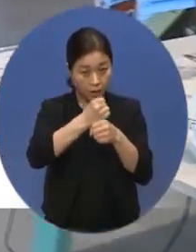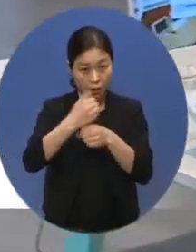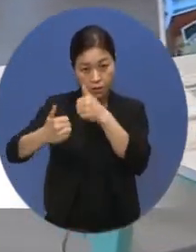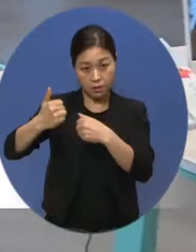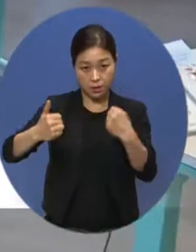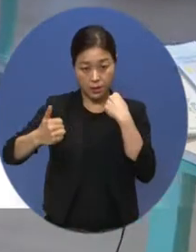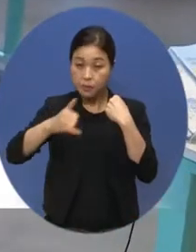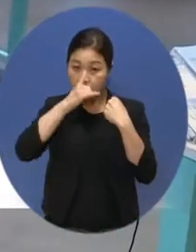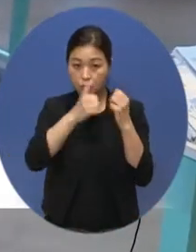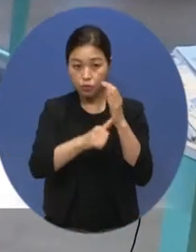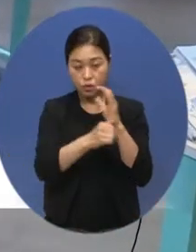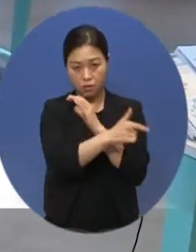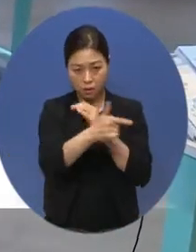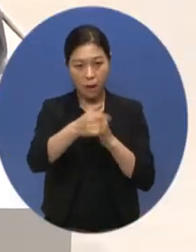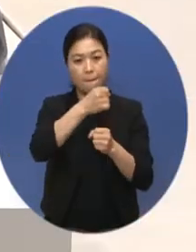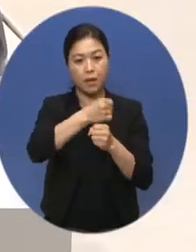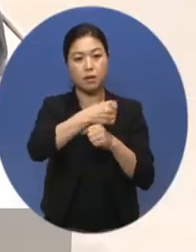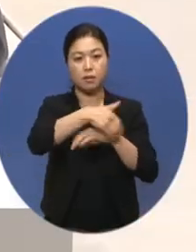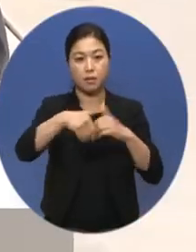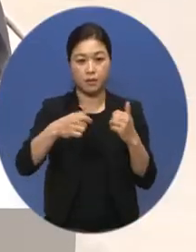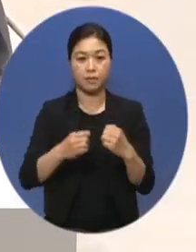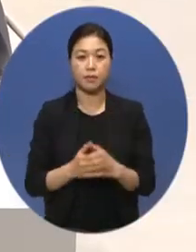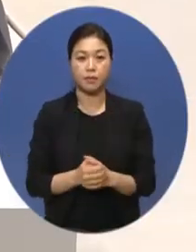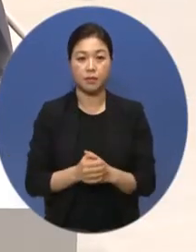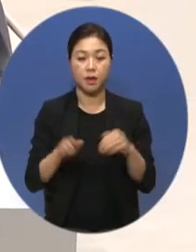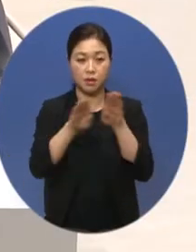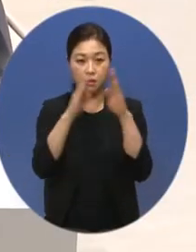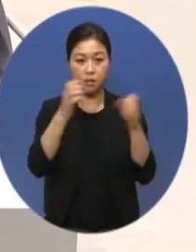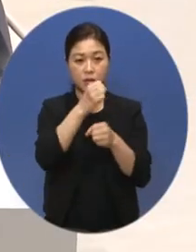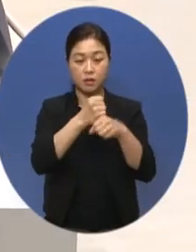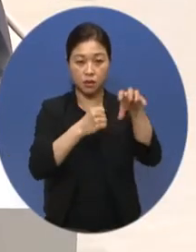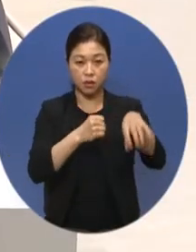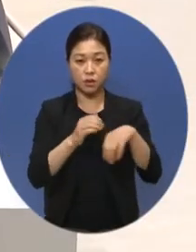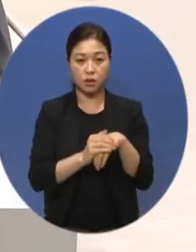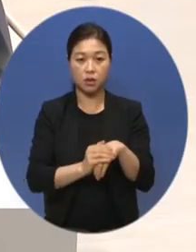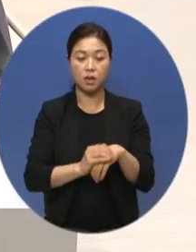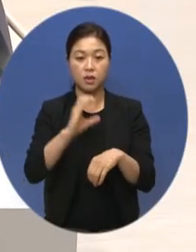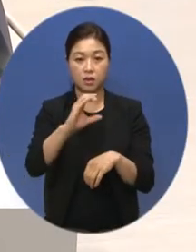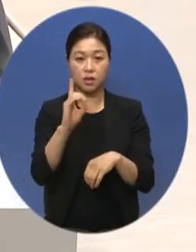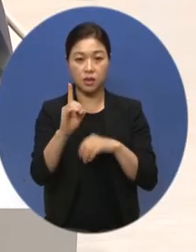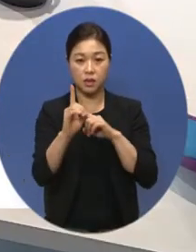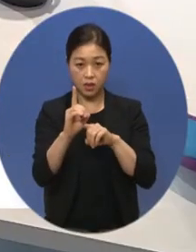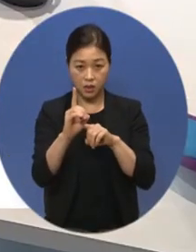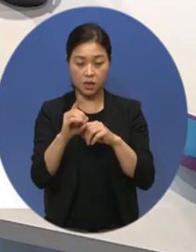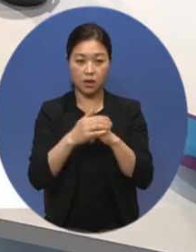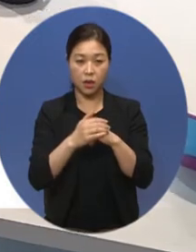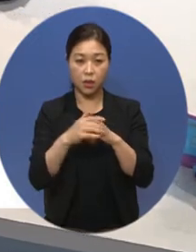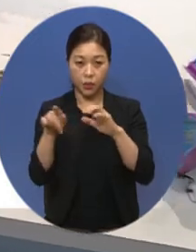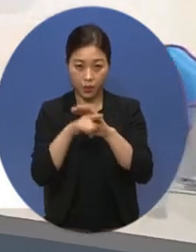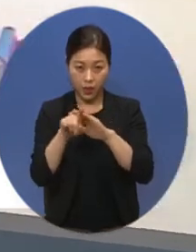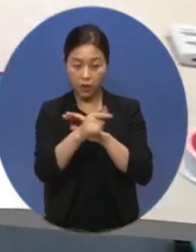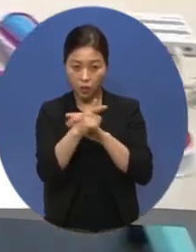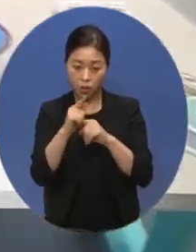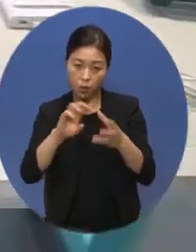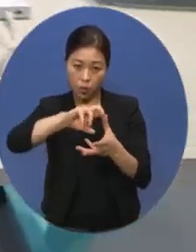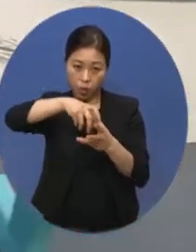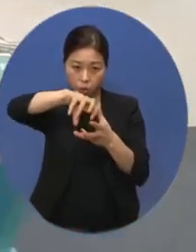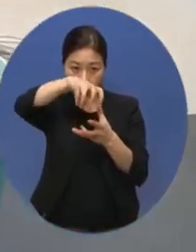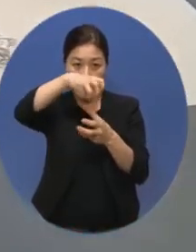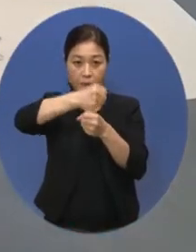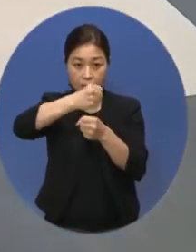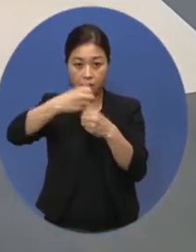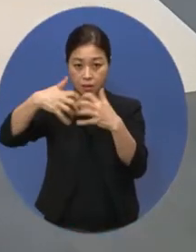개발에 나섭니다. 열린 제작실은 3D 스캐너와 설계 컴퓨터 등으로 구축됐으며